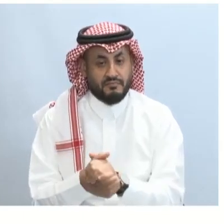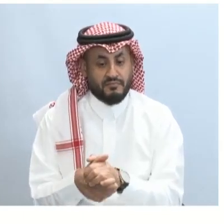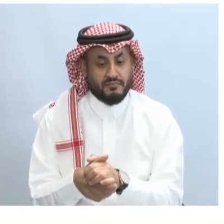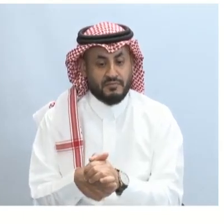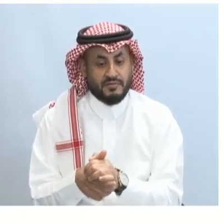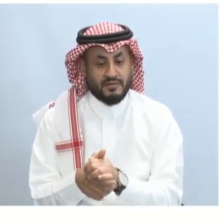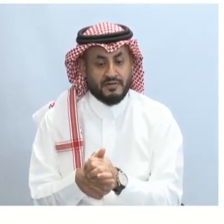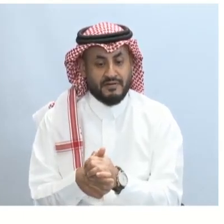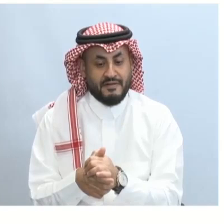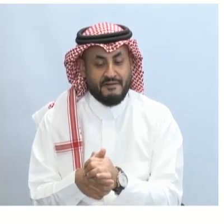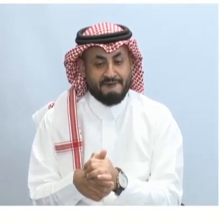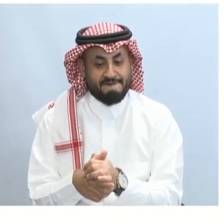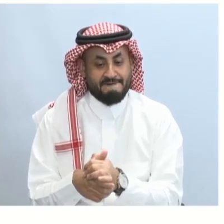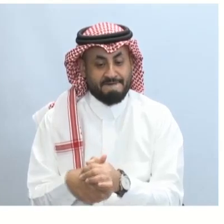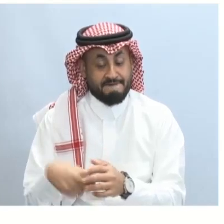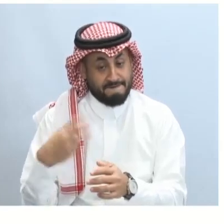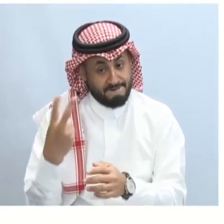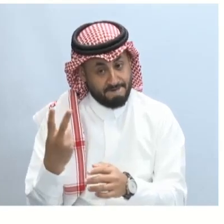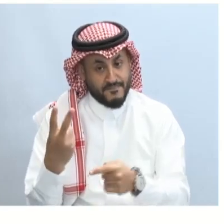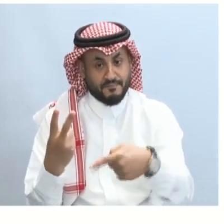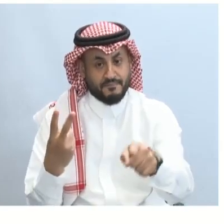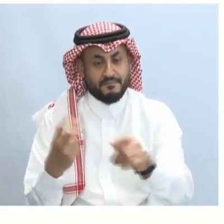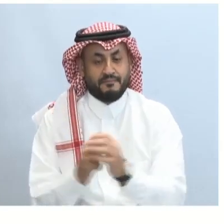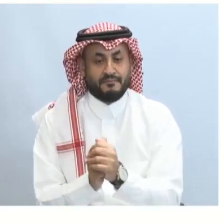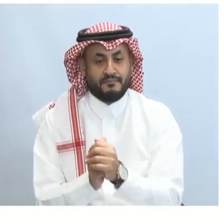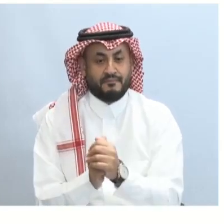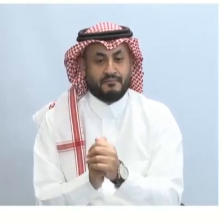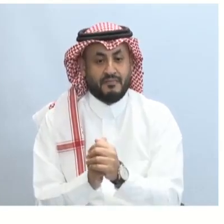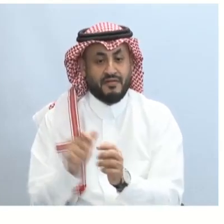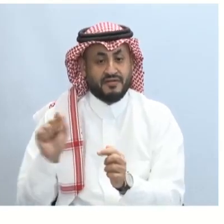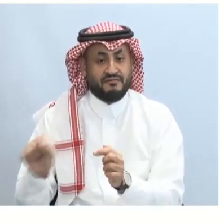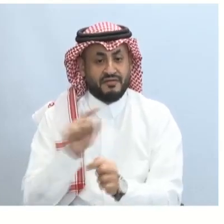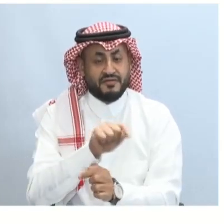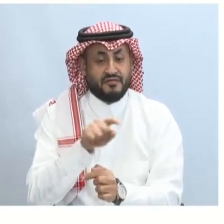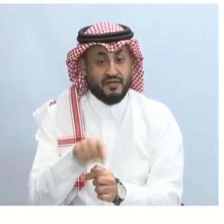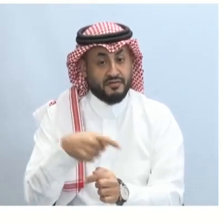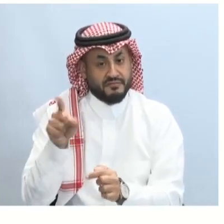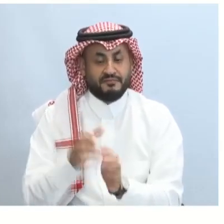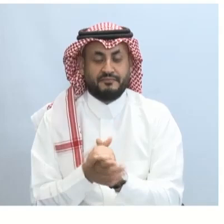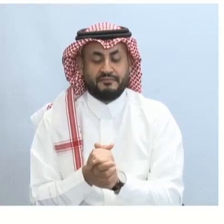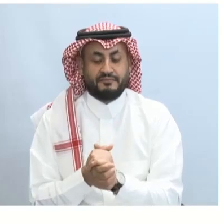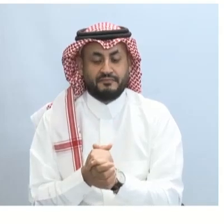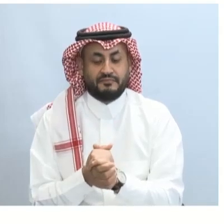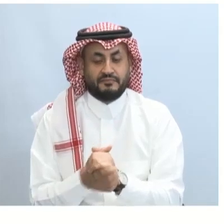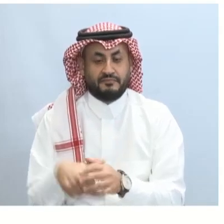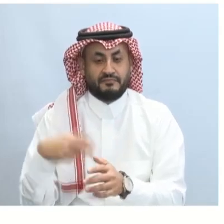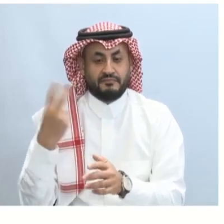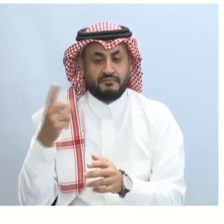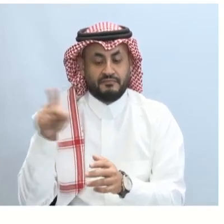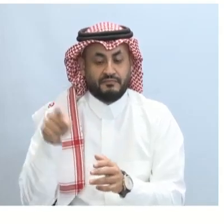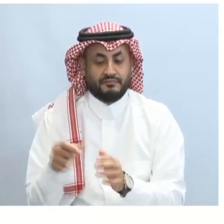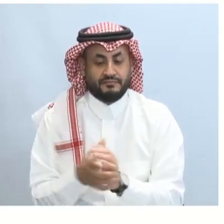الرائعون والرائعات وسعوا له وادعو للجلوس هذه الجابه الصحيحه بارك الله فيكم السؤال